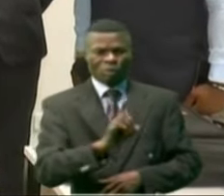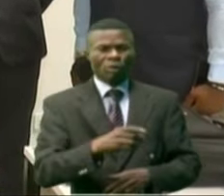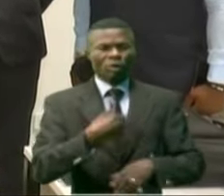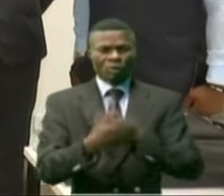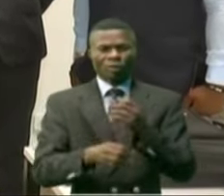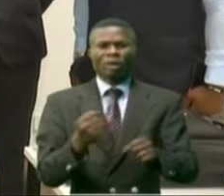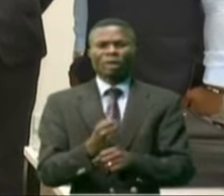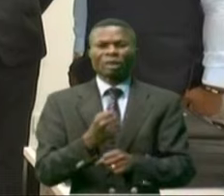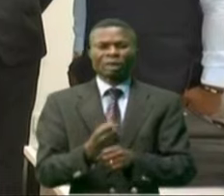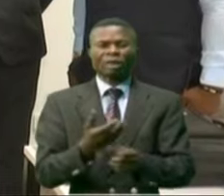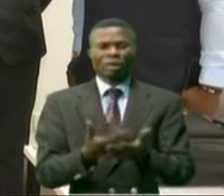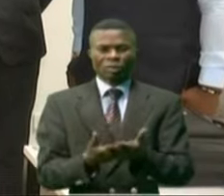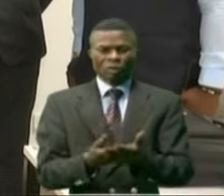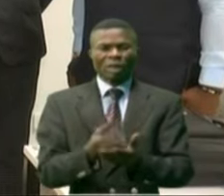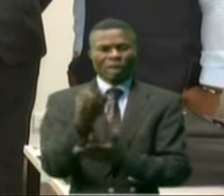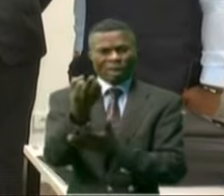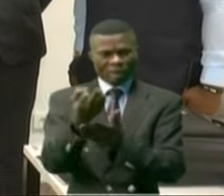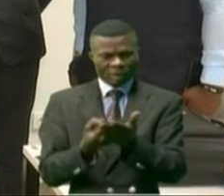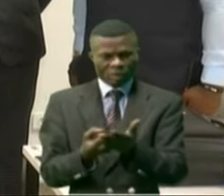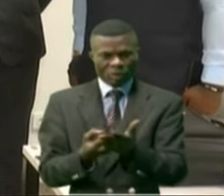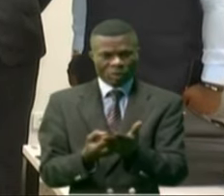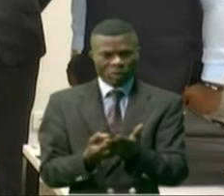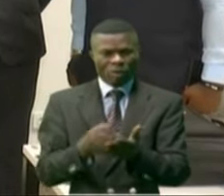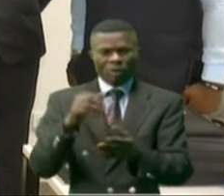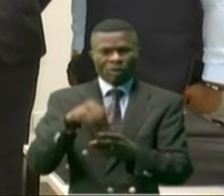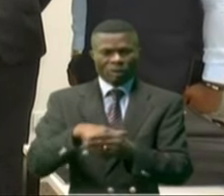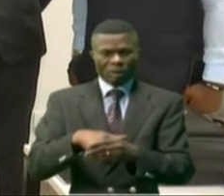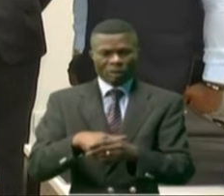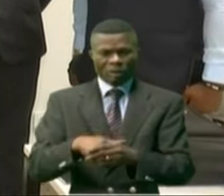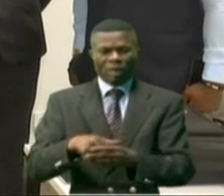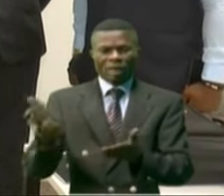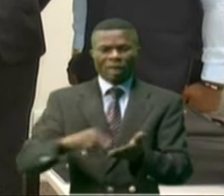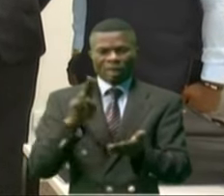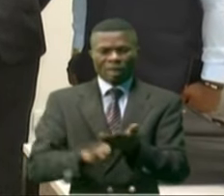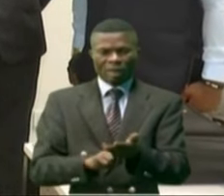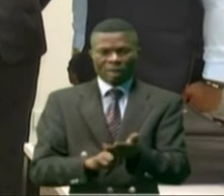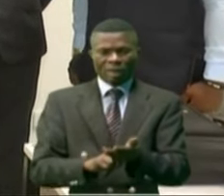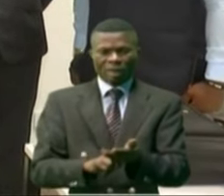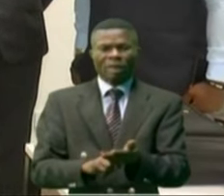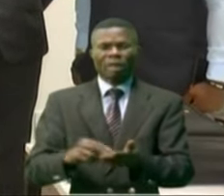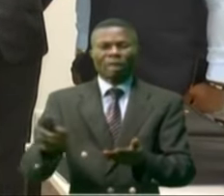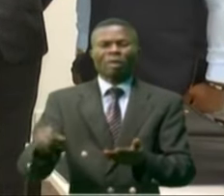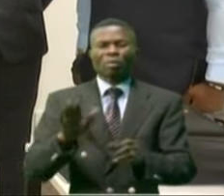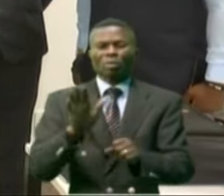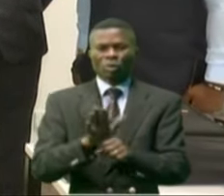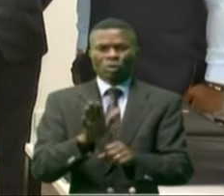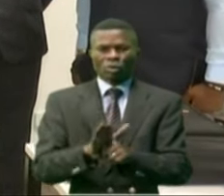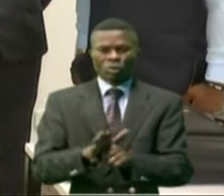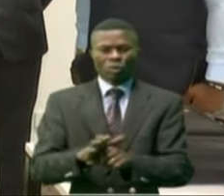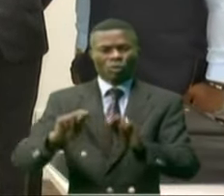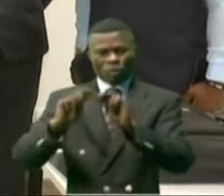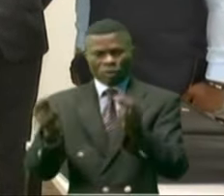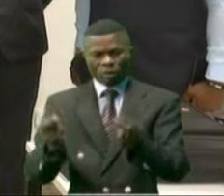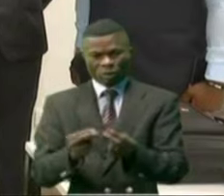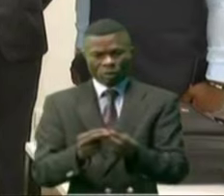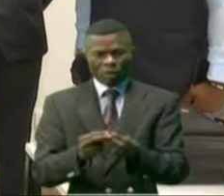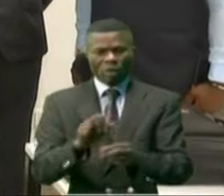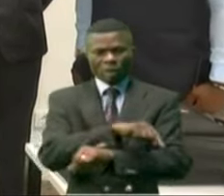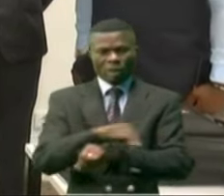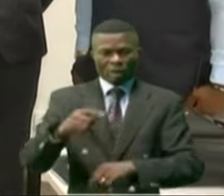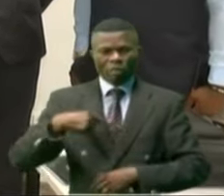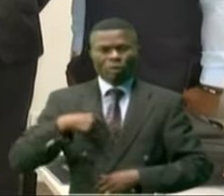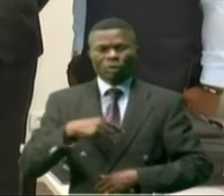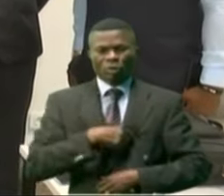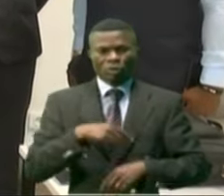de formaliser ce cadre à travers un protocole d'accord qui sera signé entre le cabinet